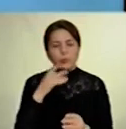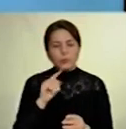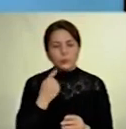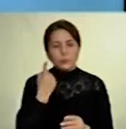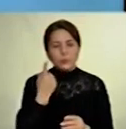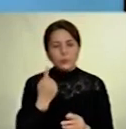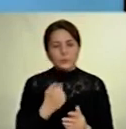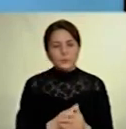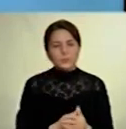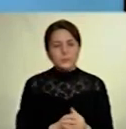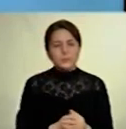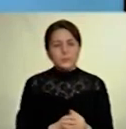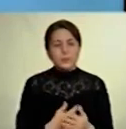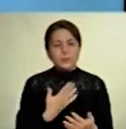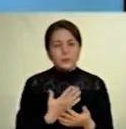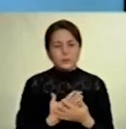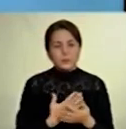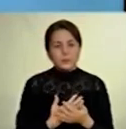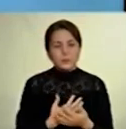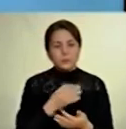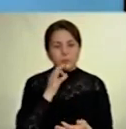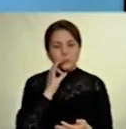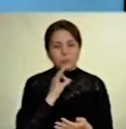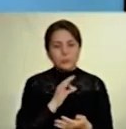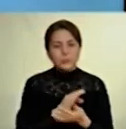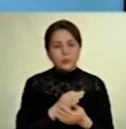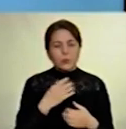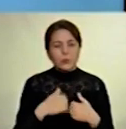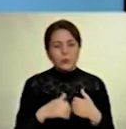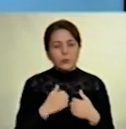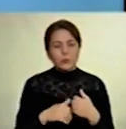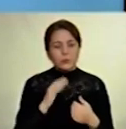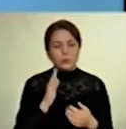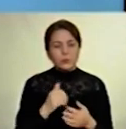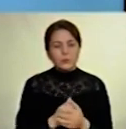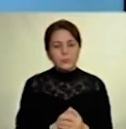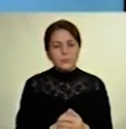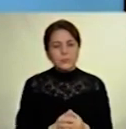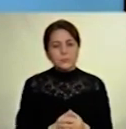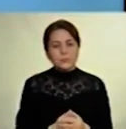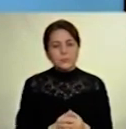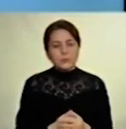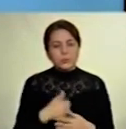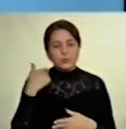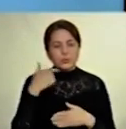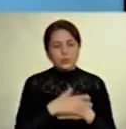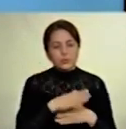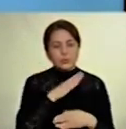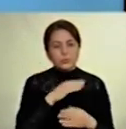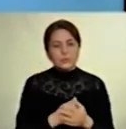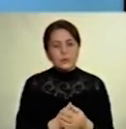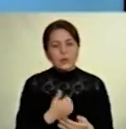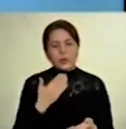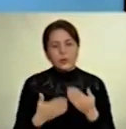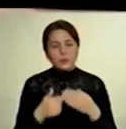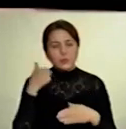4.1 taqribiy qiymatlarini orasida yotar ekan. Tushunib oldingizmi? Tushunib